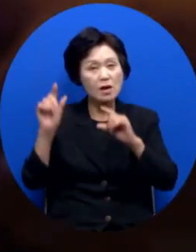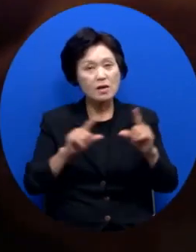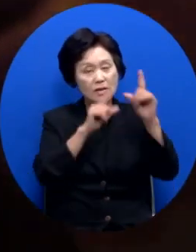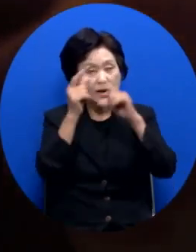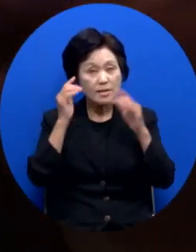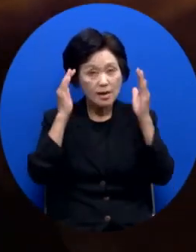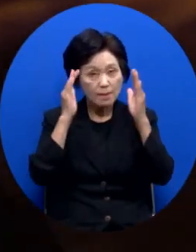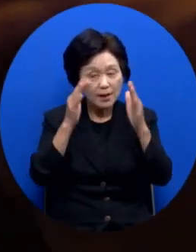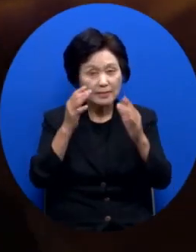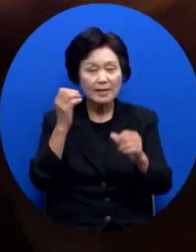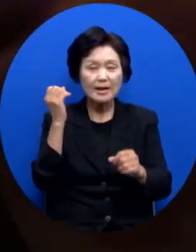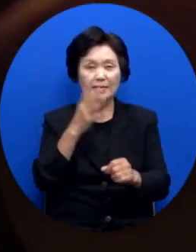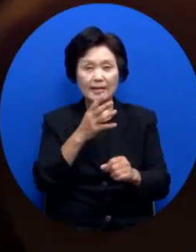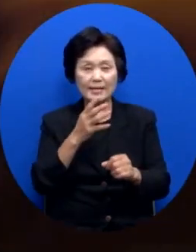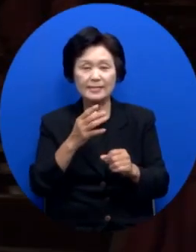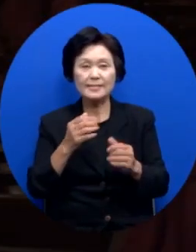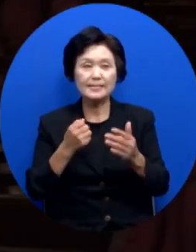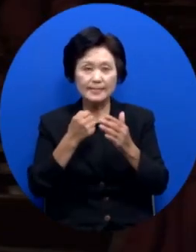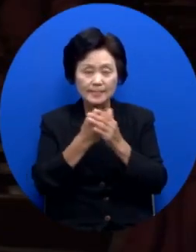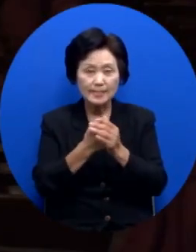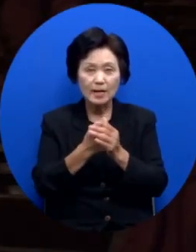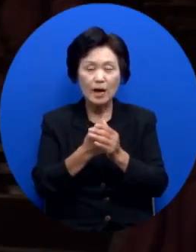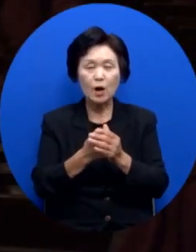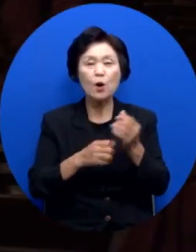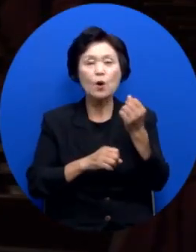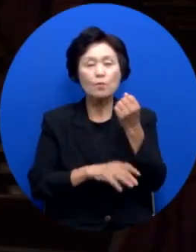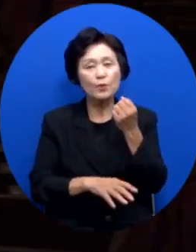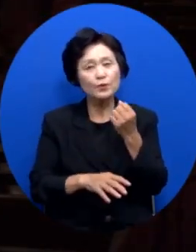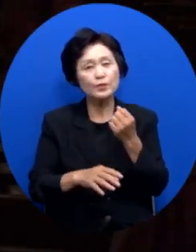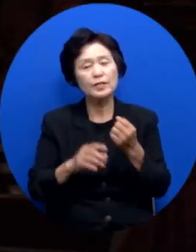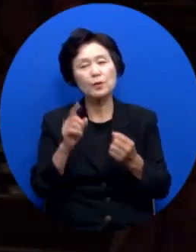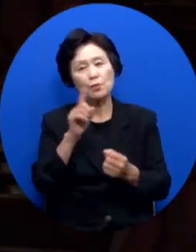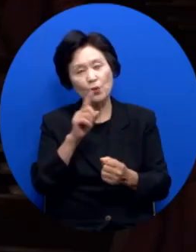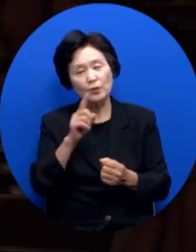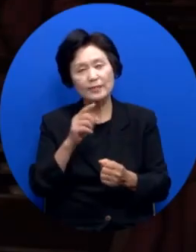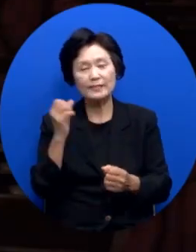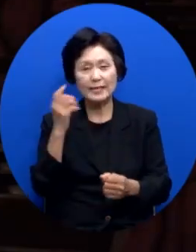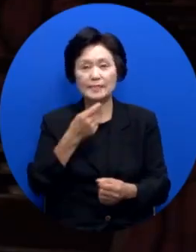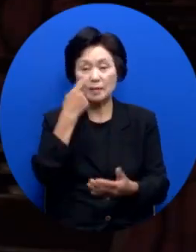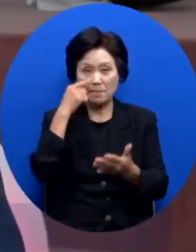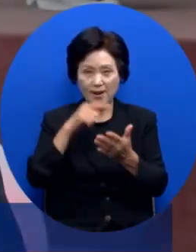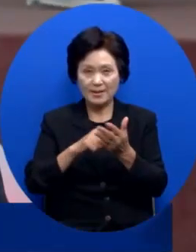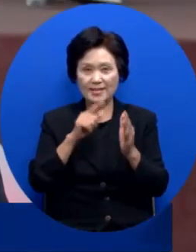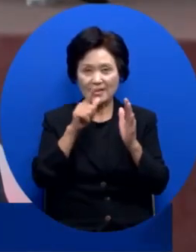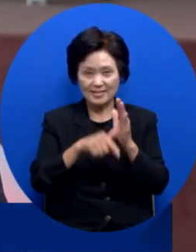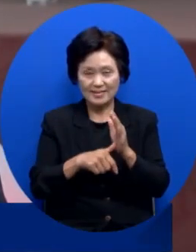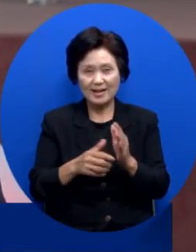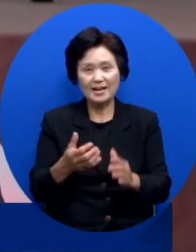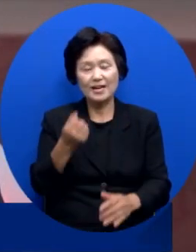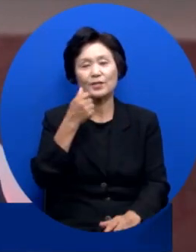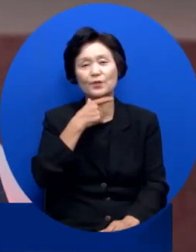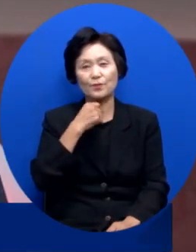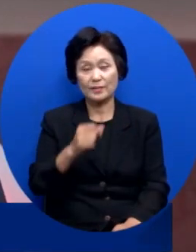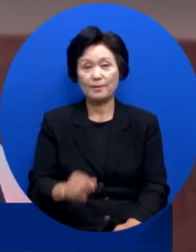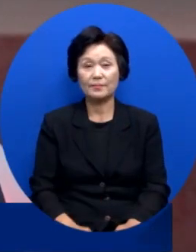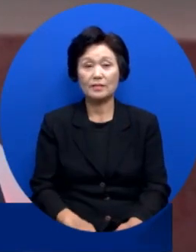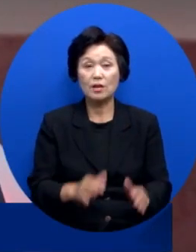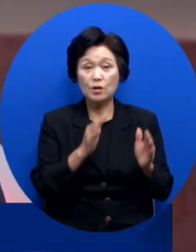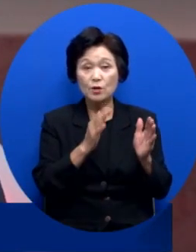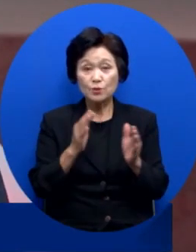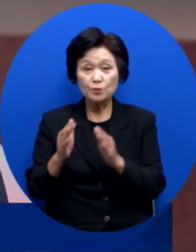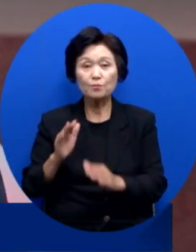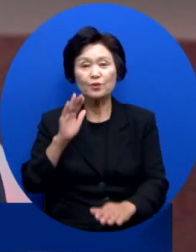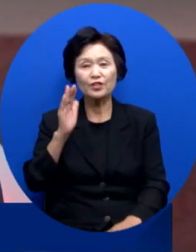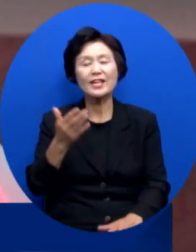재설정하고 본질과 가치를 발견할 수 있도록 돕고 있습니다. 그래서 준비된 세대인 것 같아요. 테크놀로지 하는